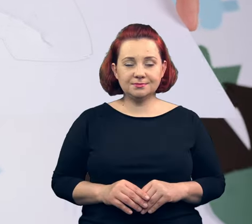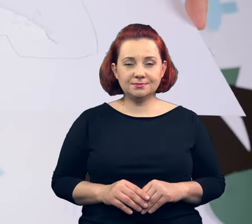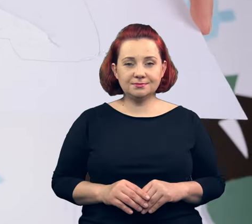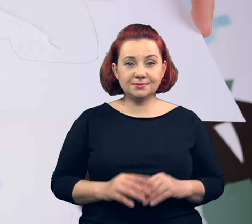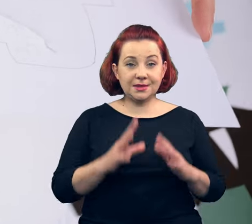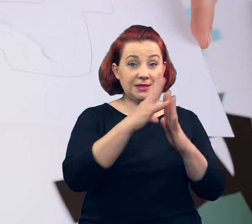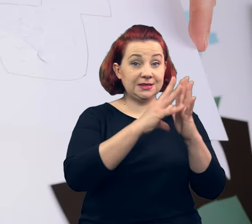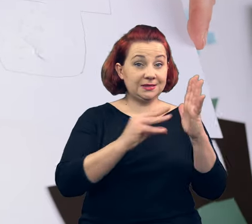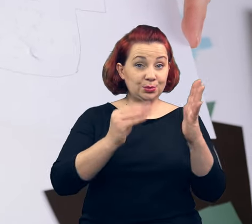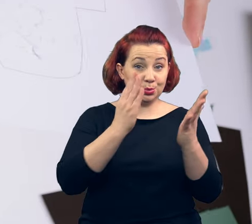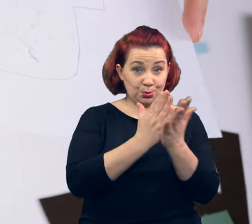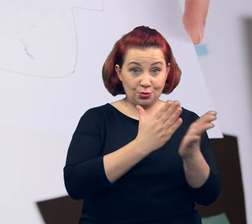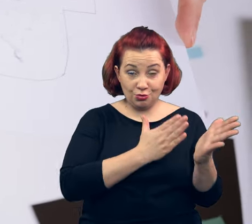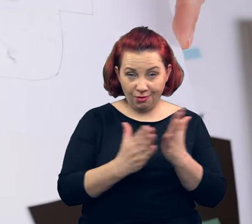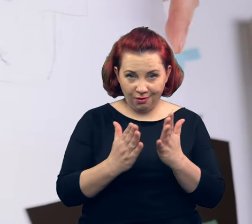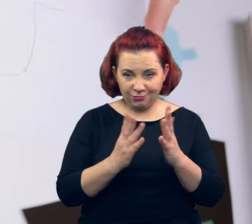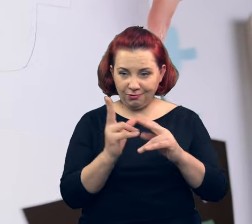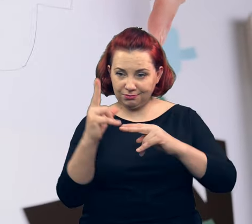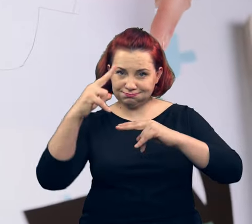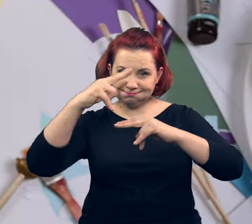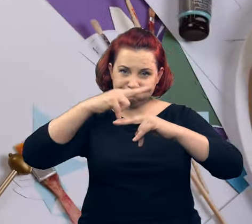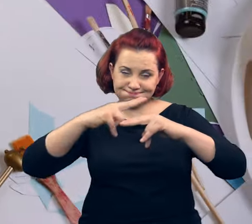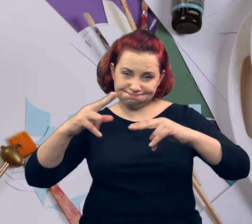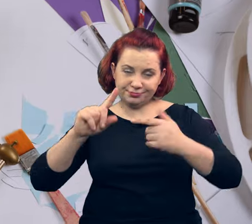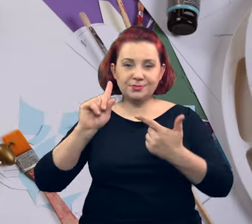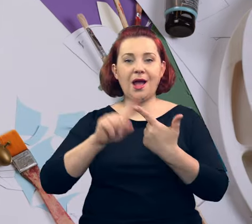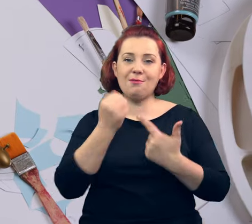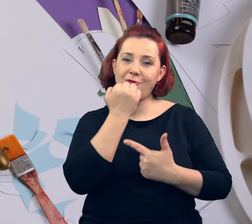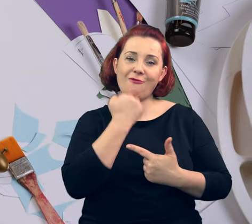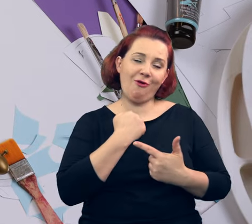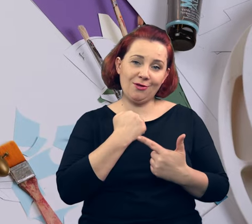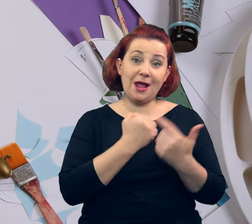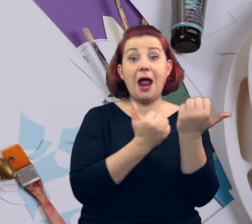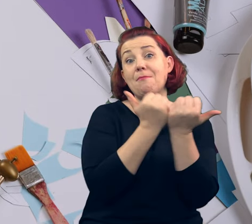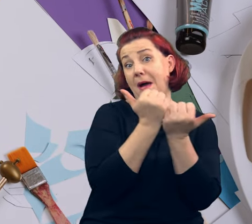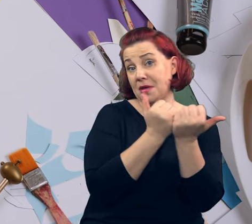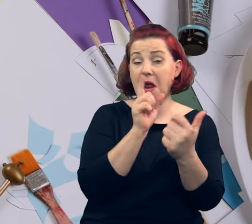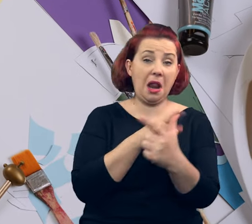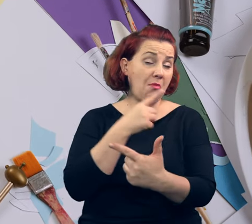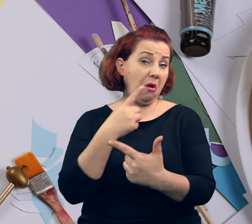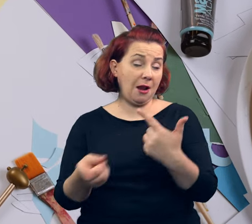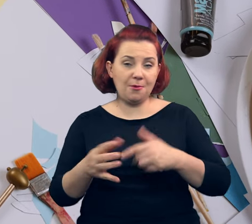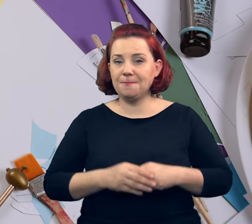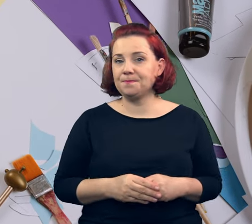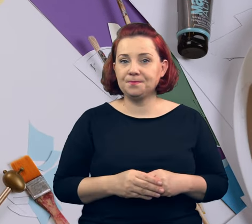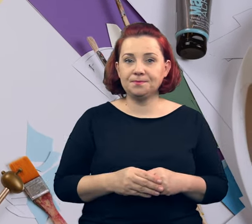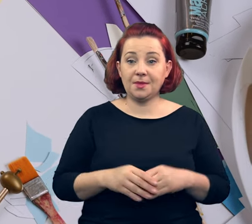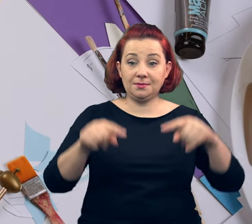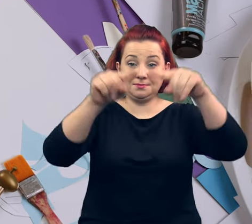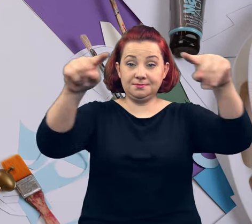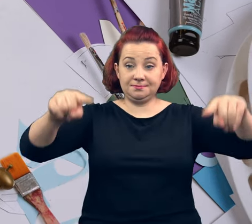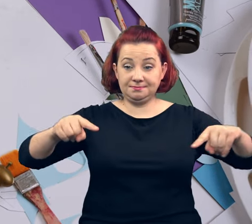Gdy wzór jest gotowy, wycinamy go z papieru lub folii i umieszczamy pod ramką z siatką.